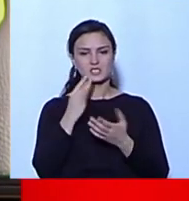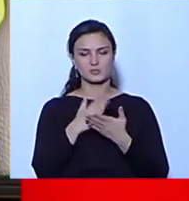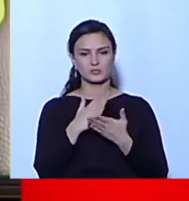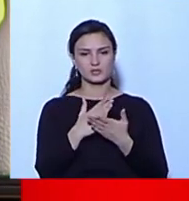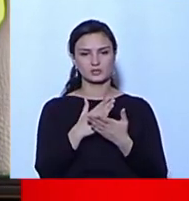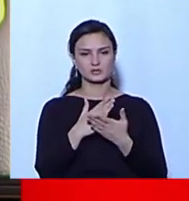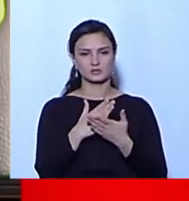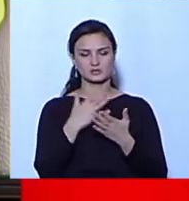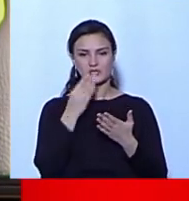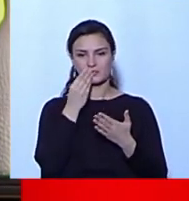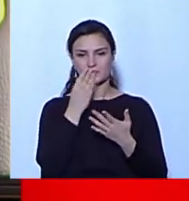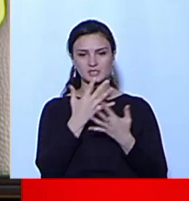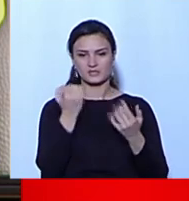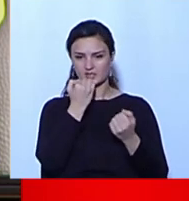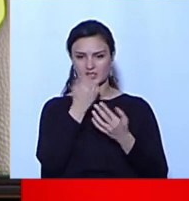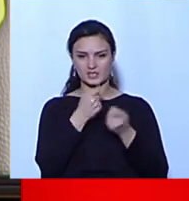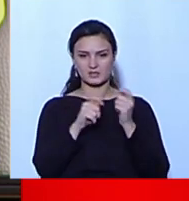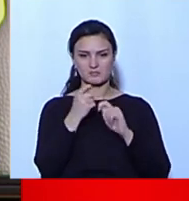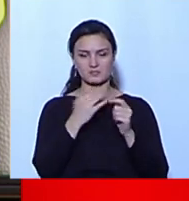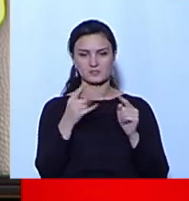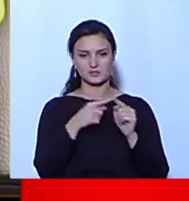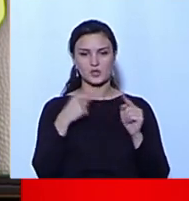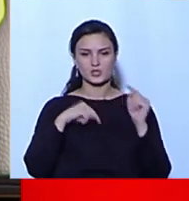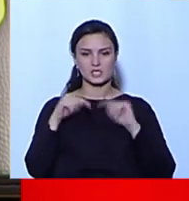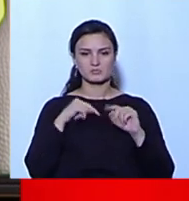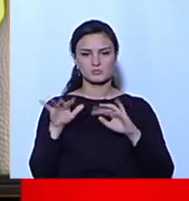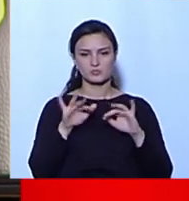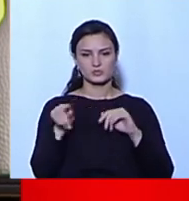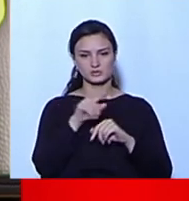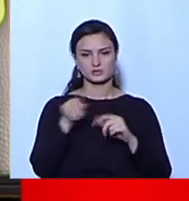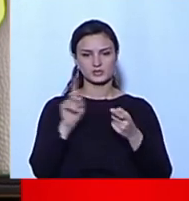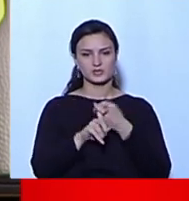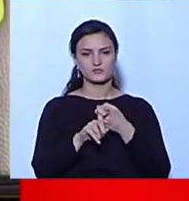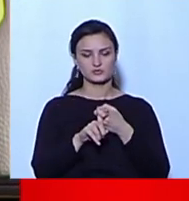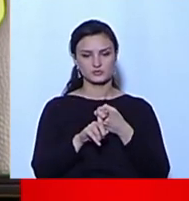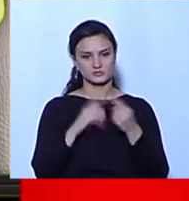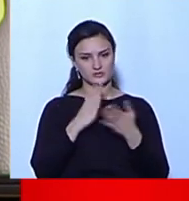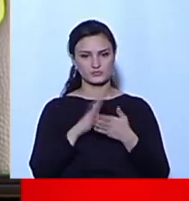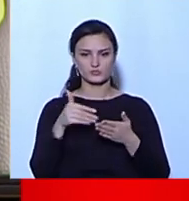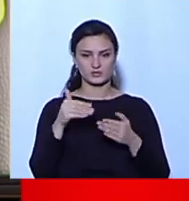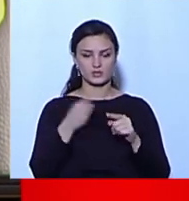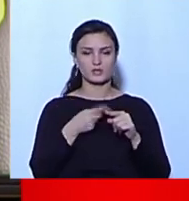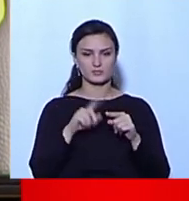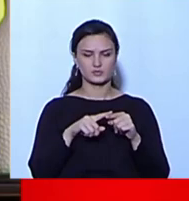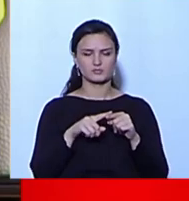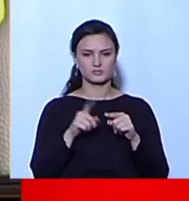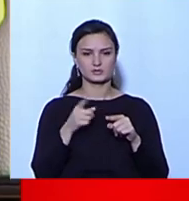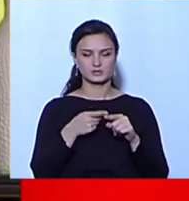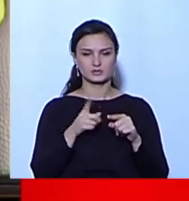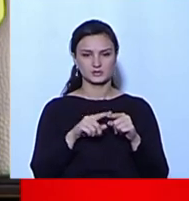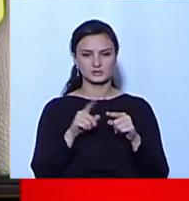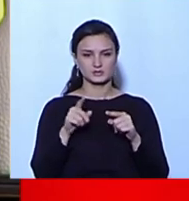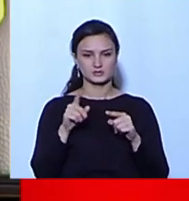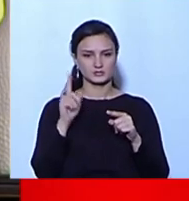დაინტერესებულია საკვები ნივთიერებების გავლენით ორგანიზმის ფუნქციაზე. საკმაოდ